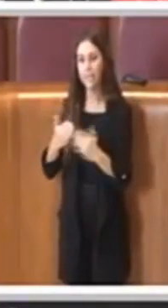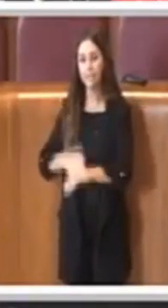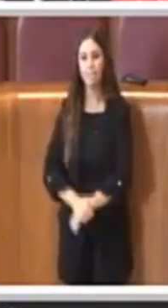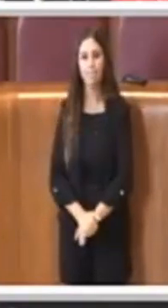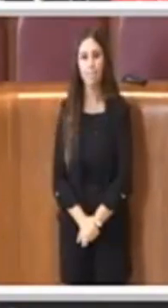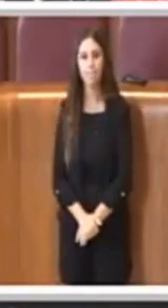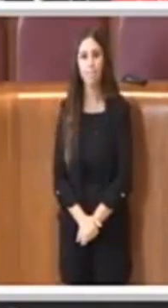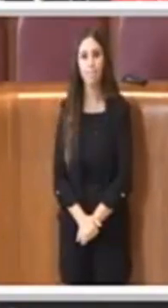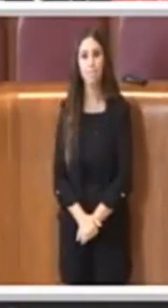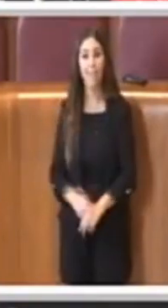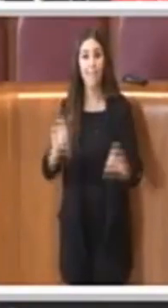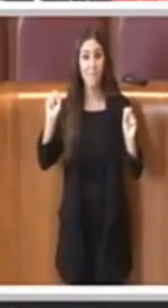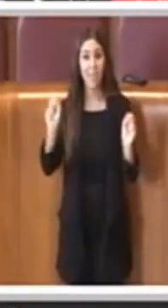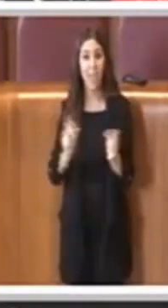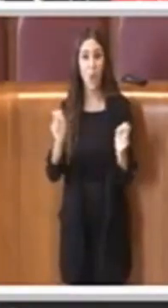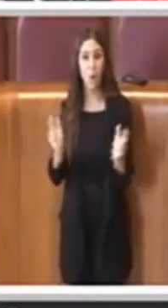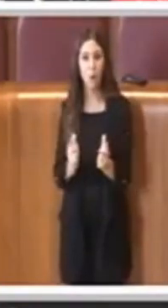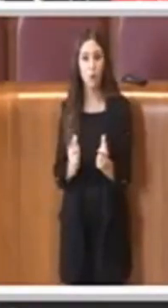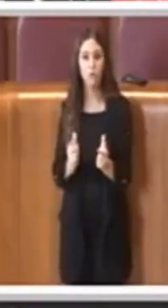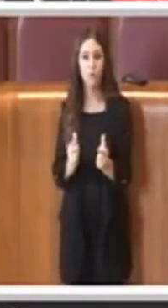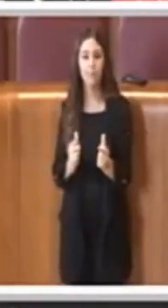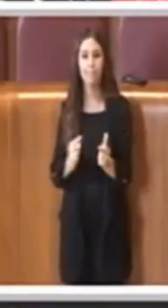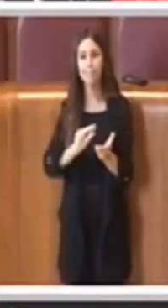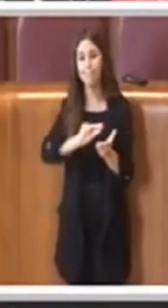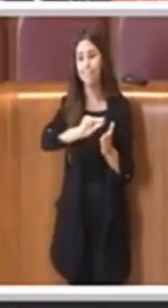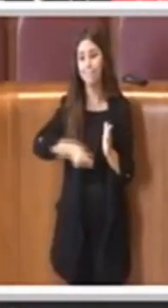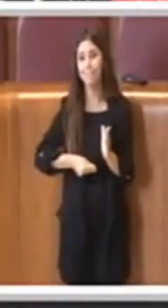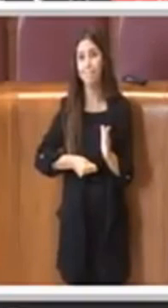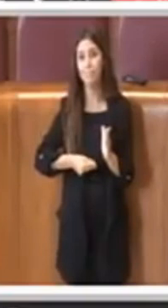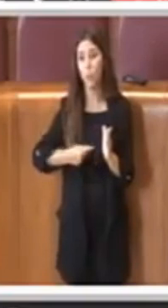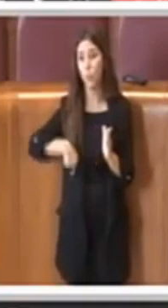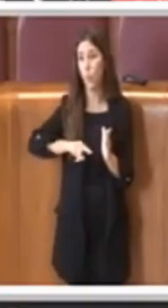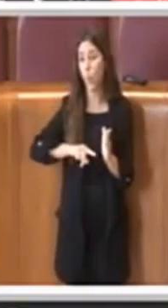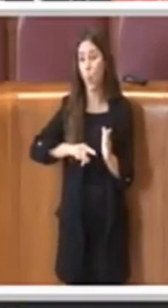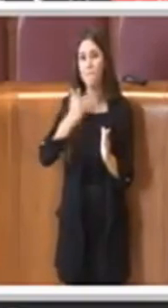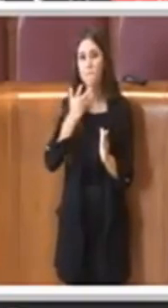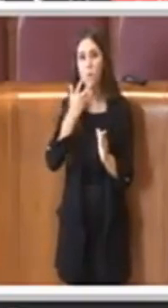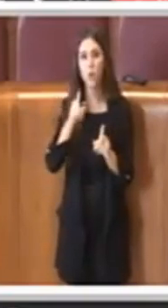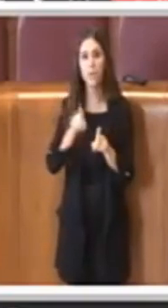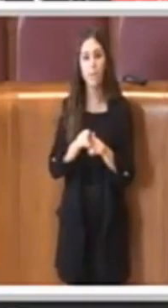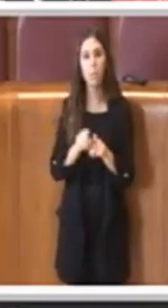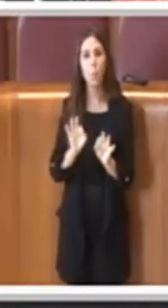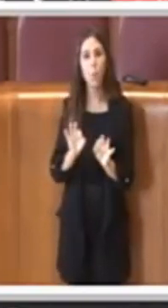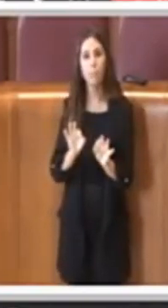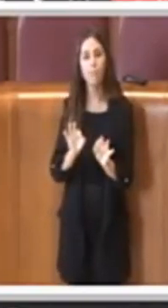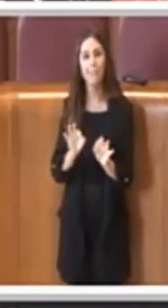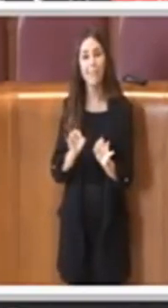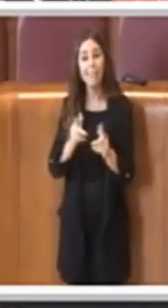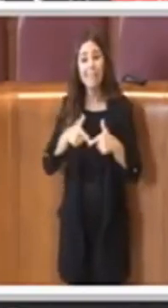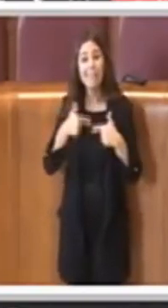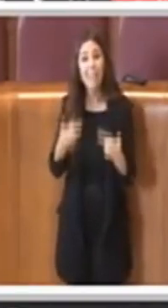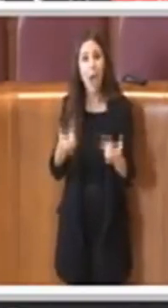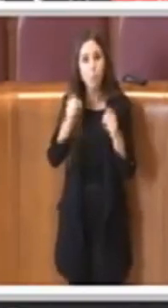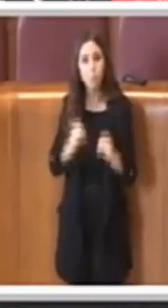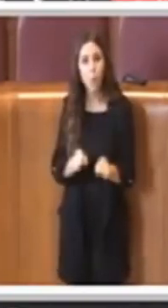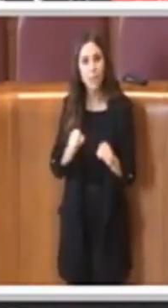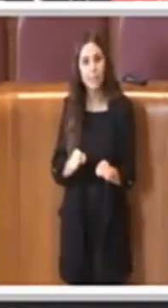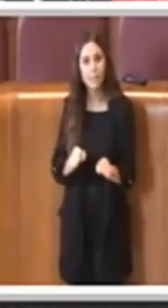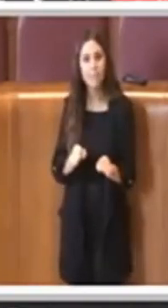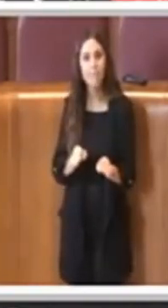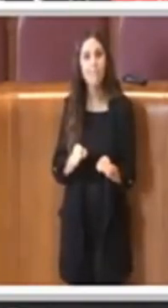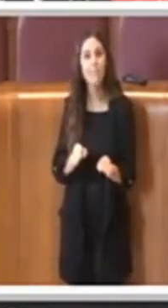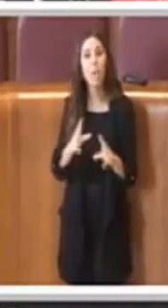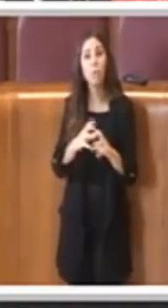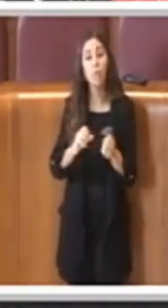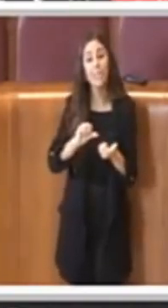Allora, rapidamente con questo emendamento intendiamo inserire dare la possibilità ai concessionari